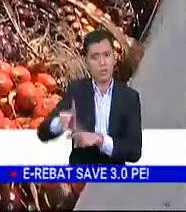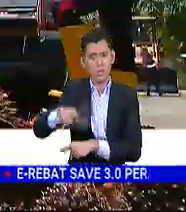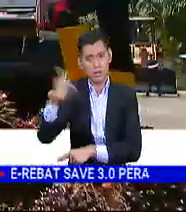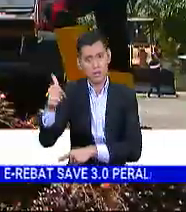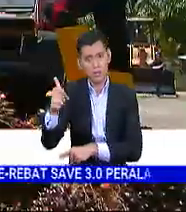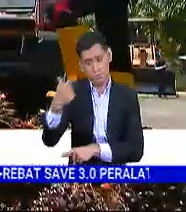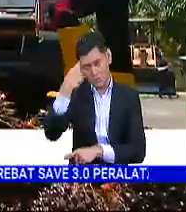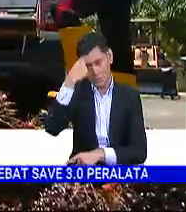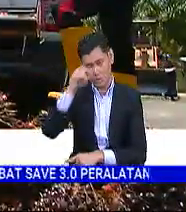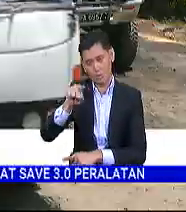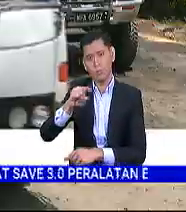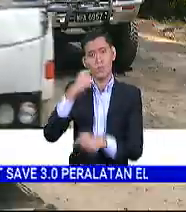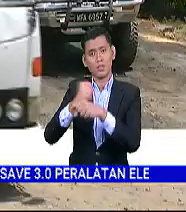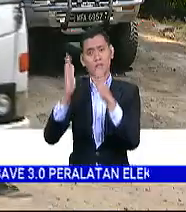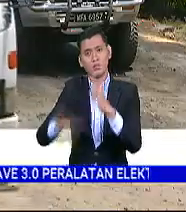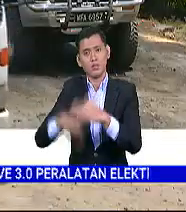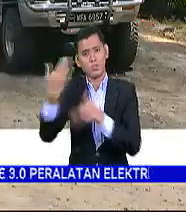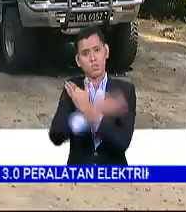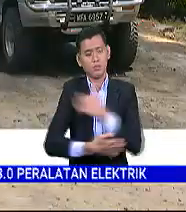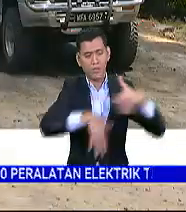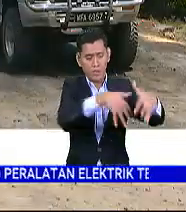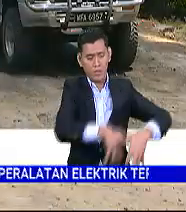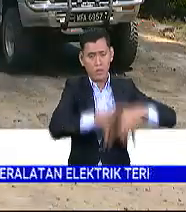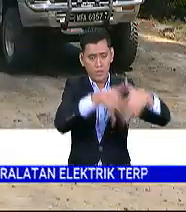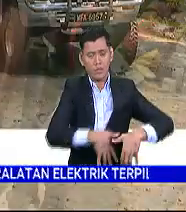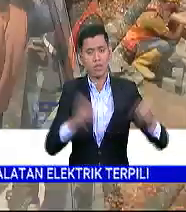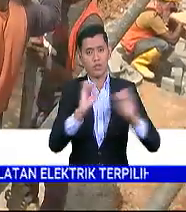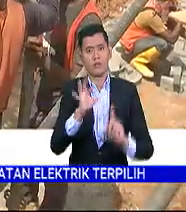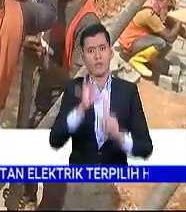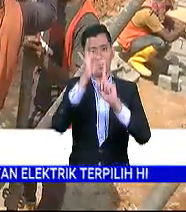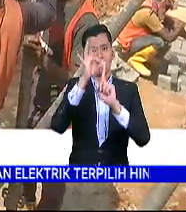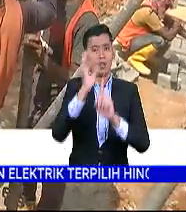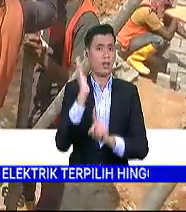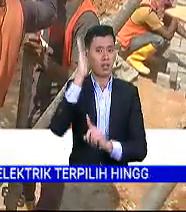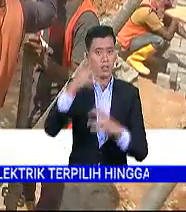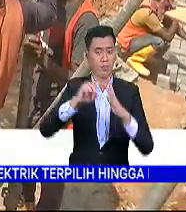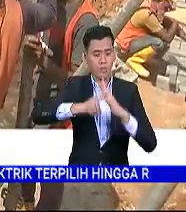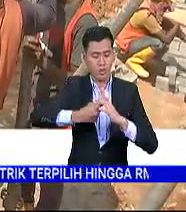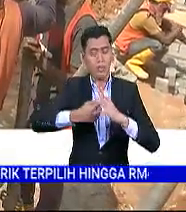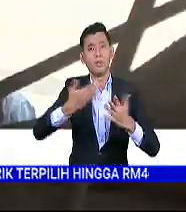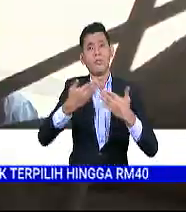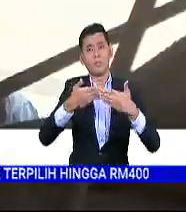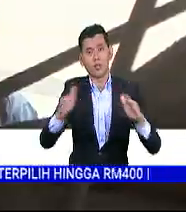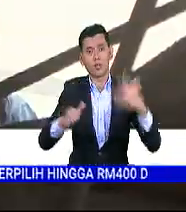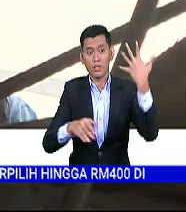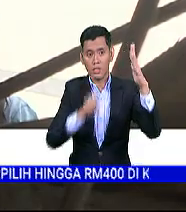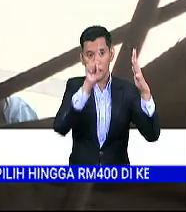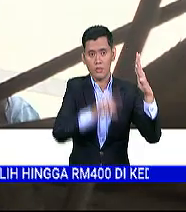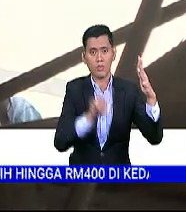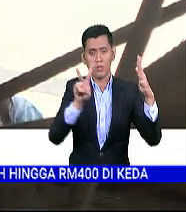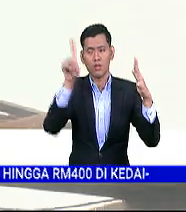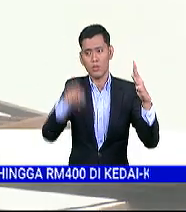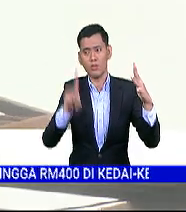bagi penggajian pekerja asing termasuk sektor peladangan tanpa pengecualian khas akan mula dibuka pada 15 Februari